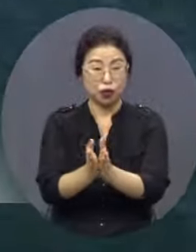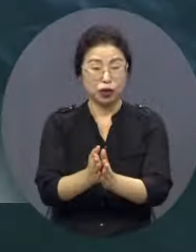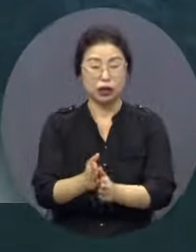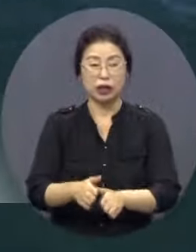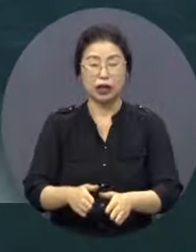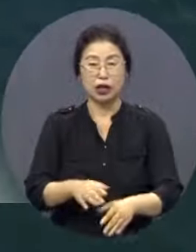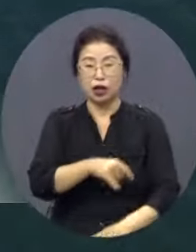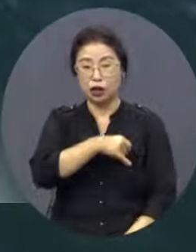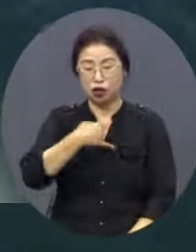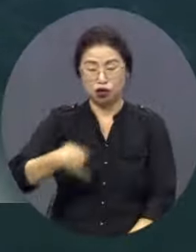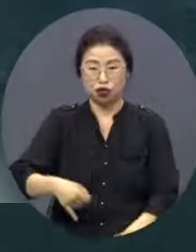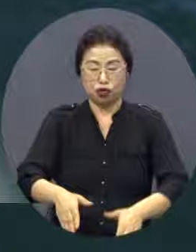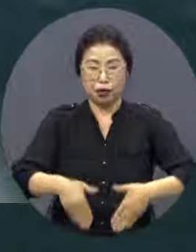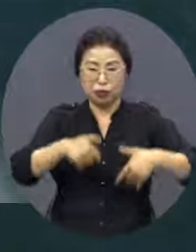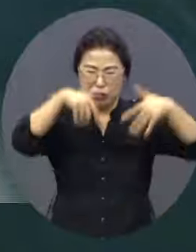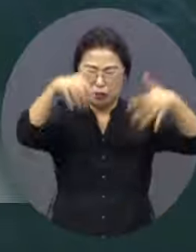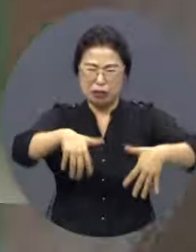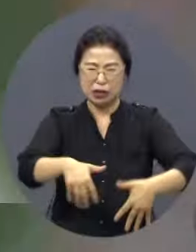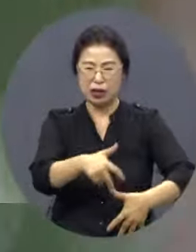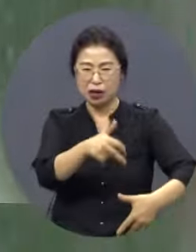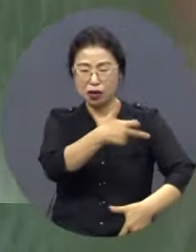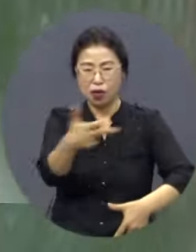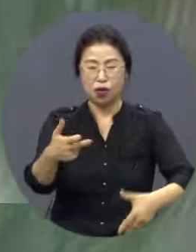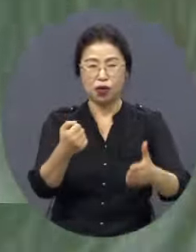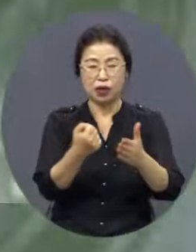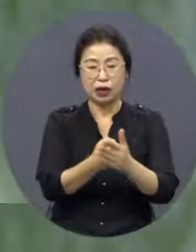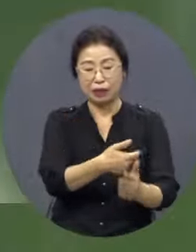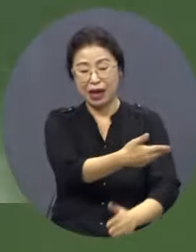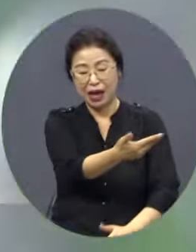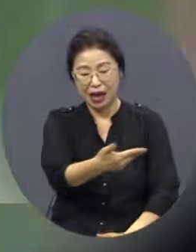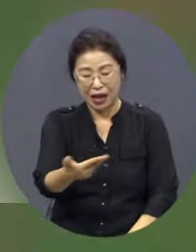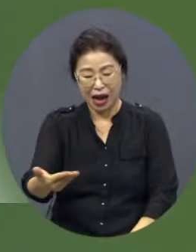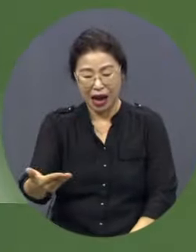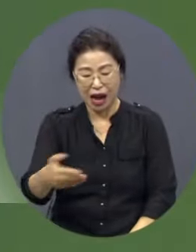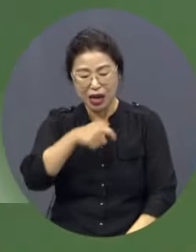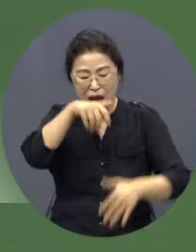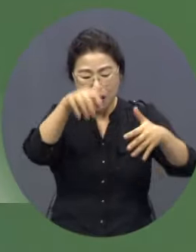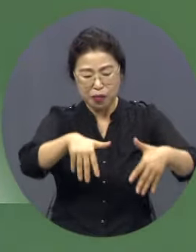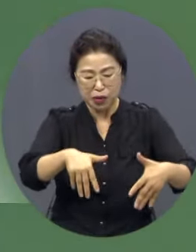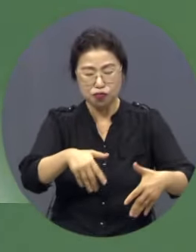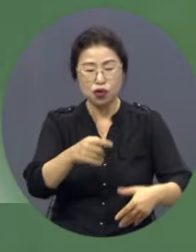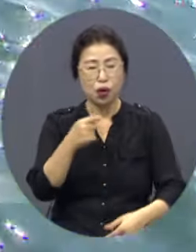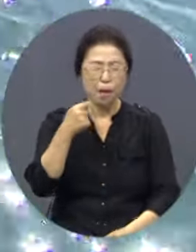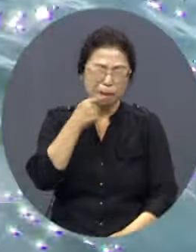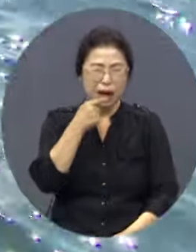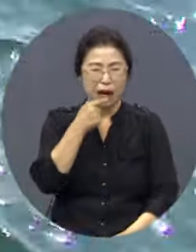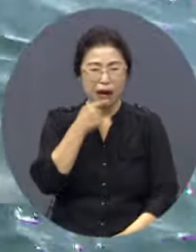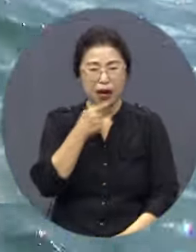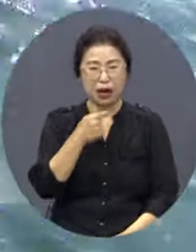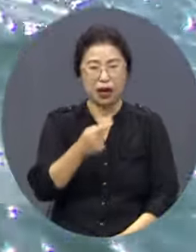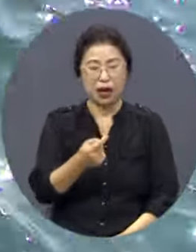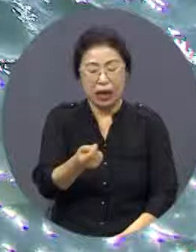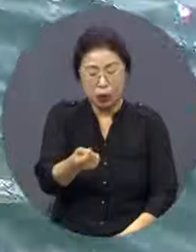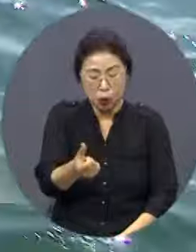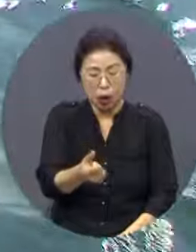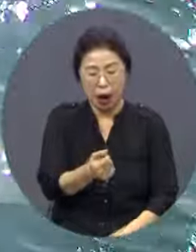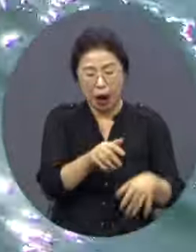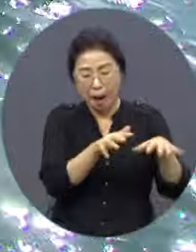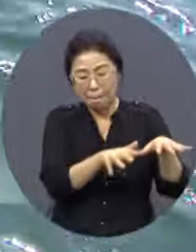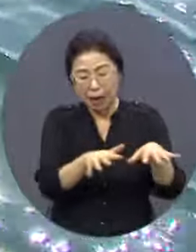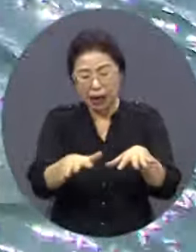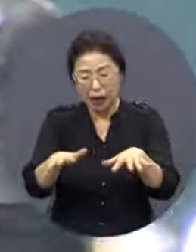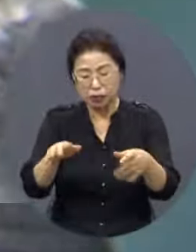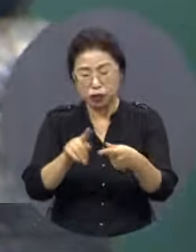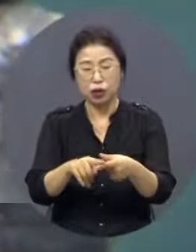중국 남부지방의 집중호우로 중국 양쯔강 하구의 유출량이 평년보다 53% 늘어